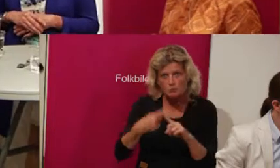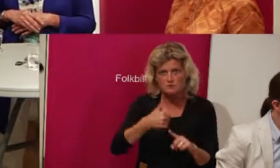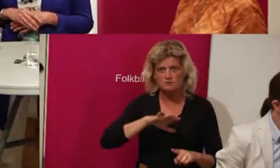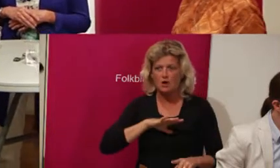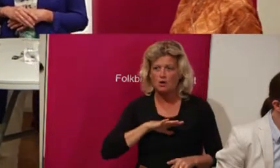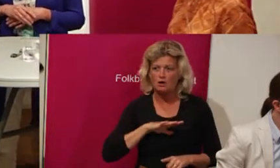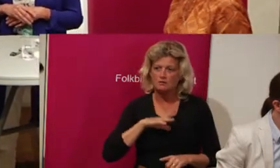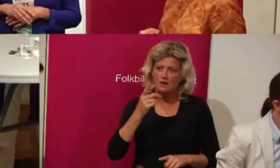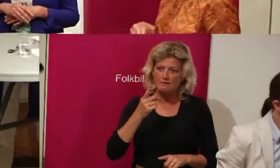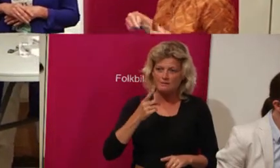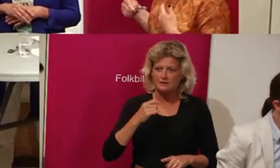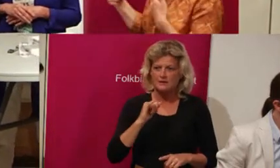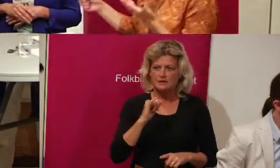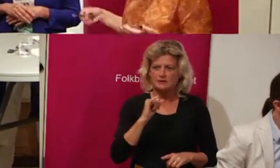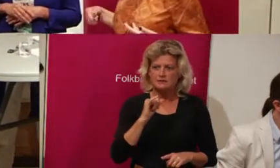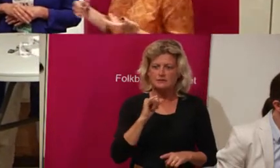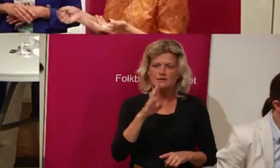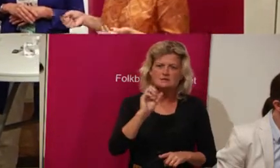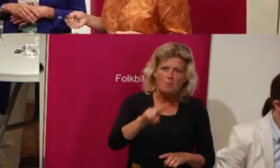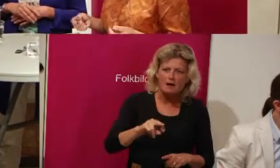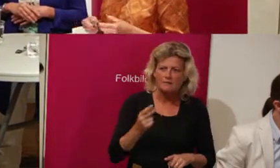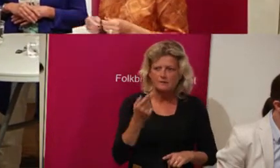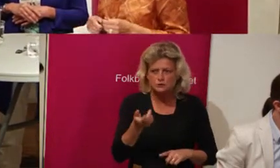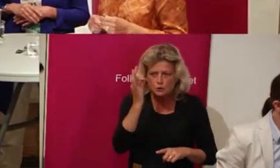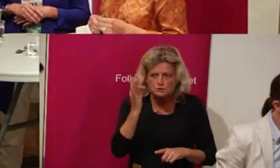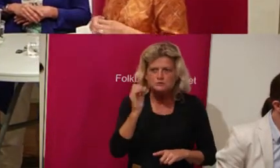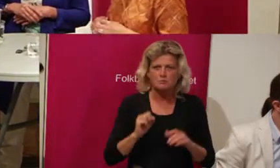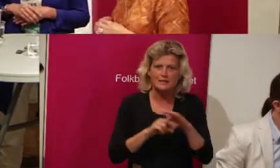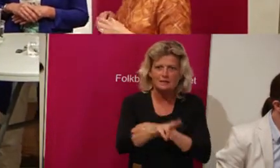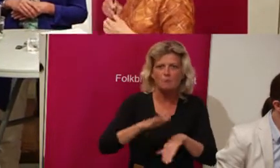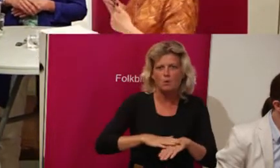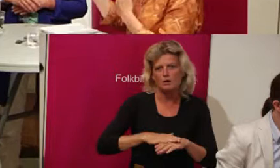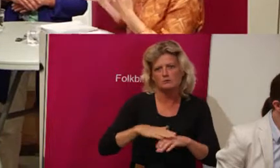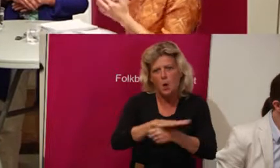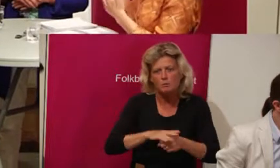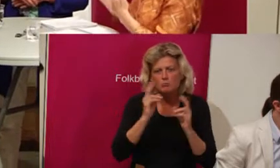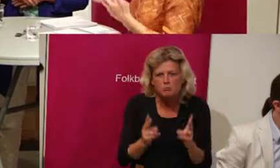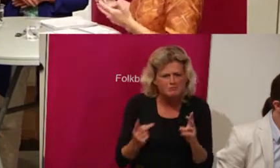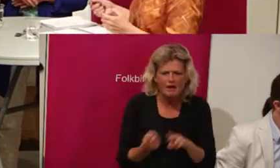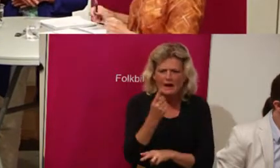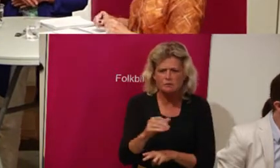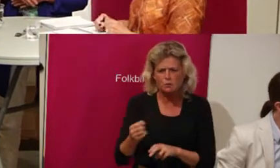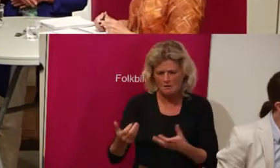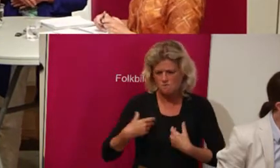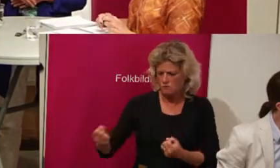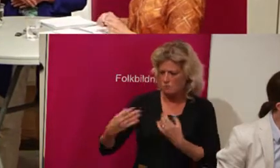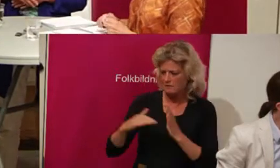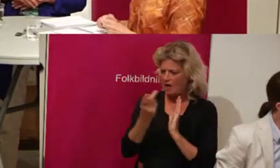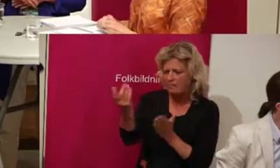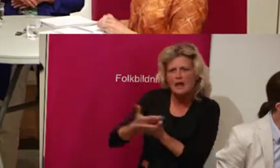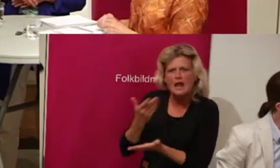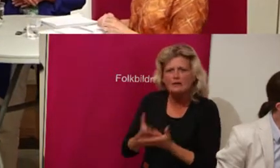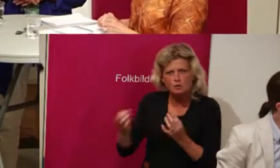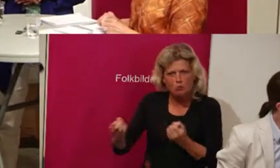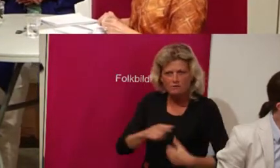Ibn Rushd till exempel, som också kommer in på arenan här. Vad är det då? Vad är det som händer här nu? Ja, det händer ju